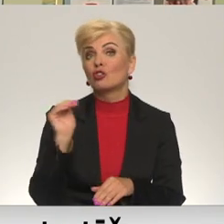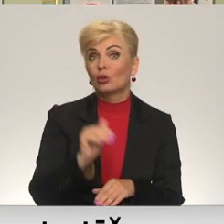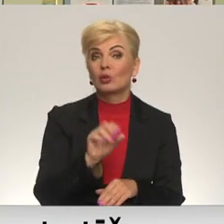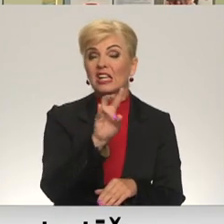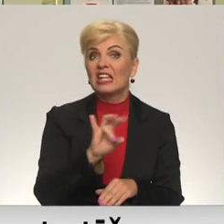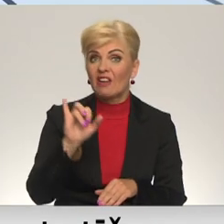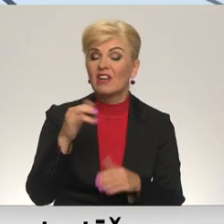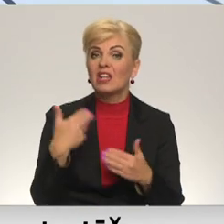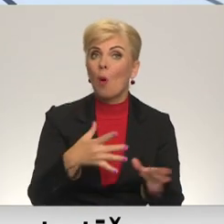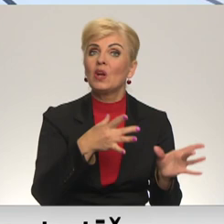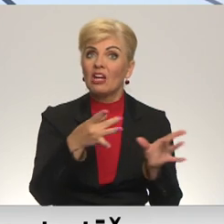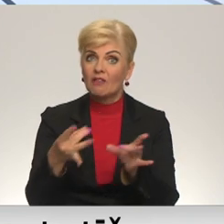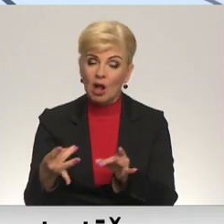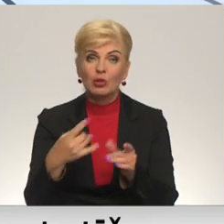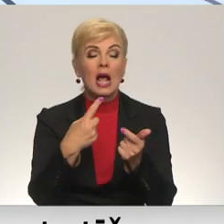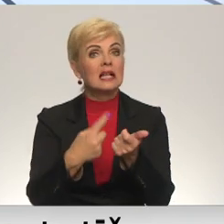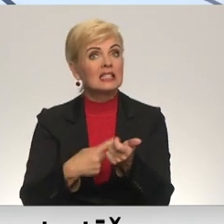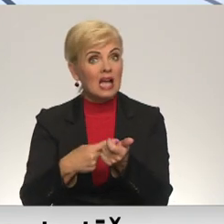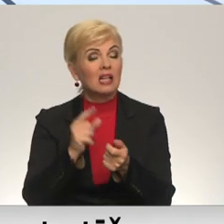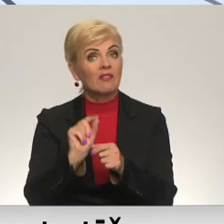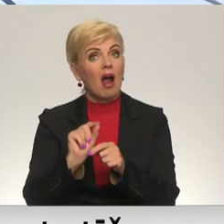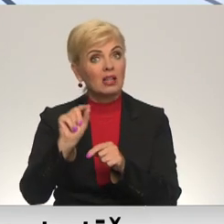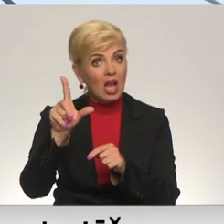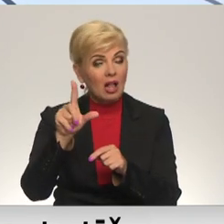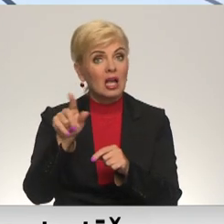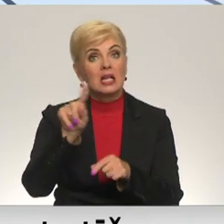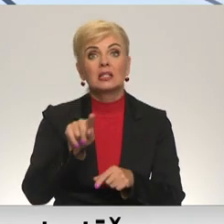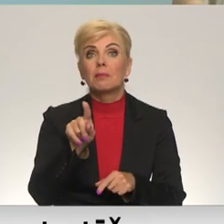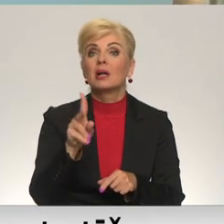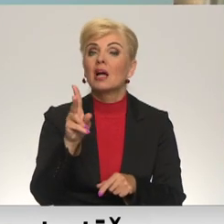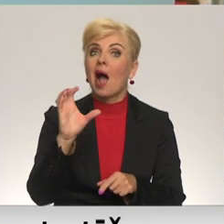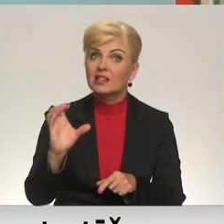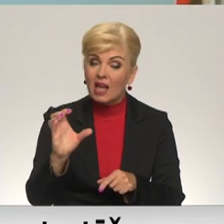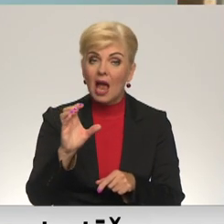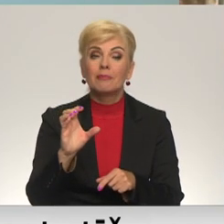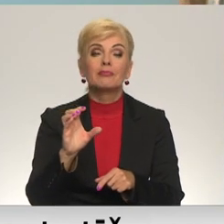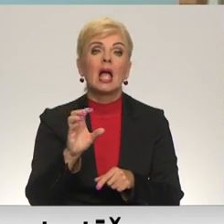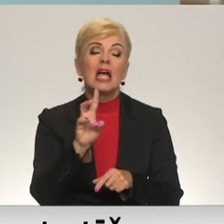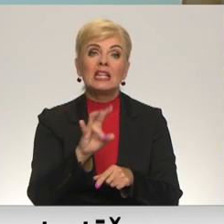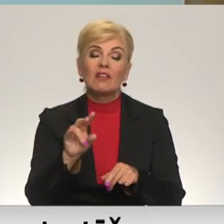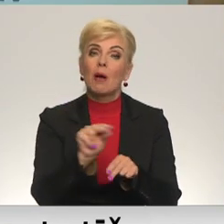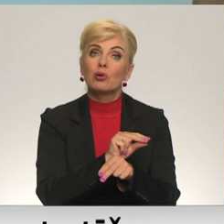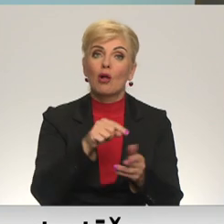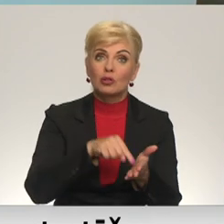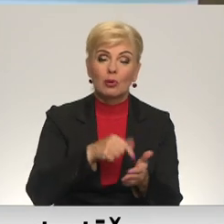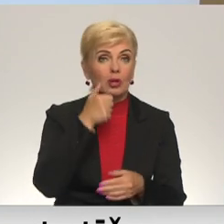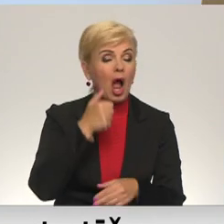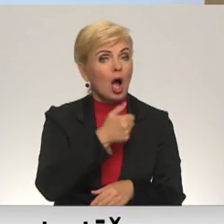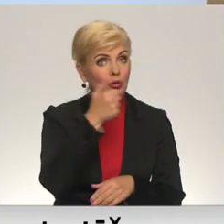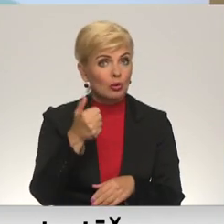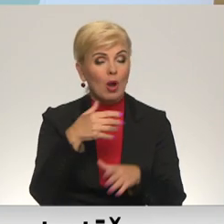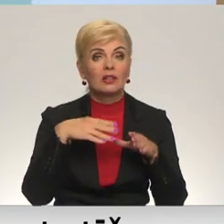ar HIV inficēto, taču skaits varētu būt lielāks. SPKC norāda, HIV profilakses punktos ik gadu tiek veikti